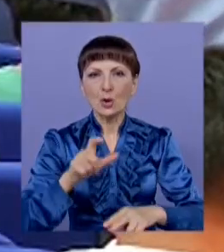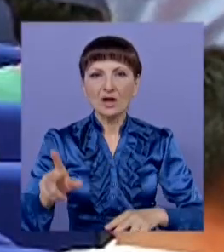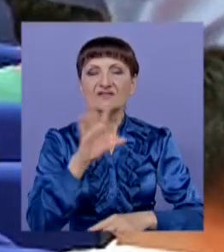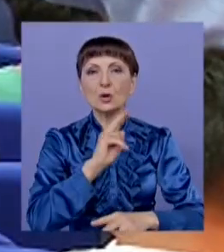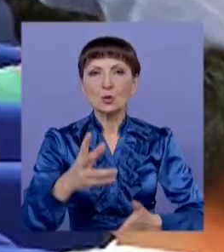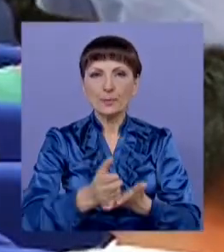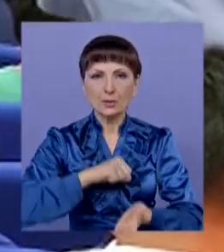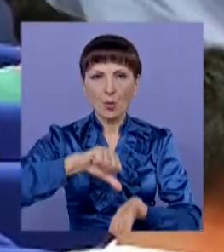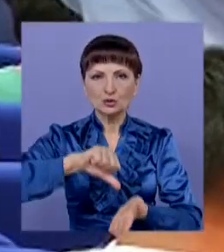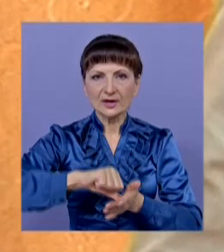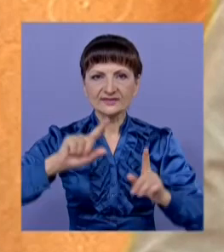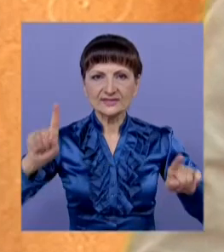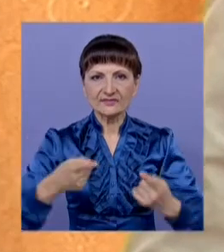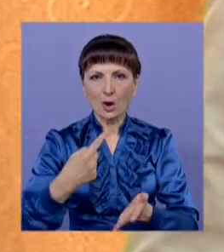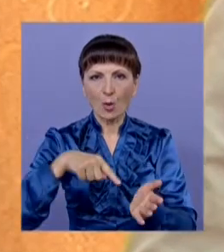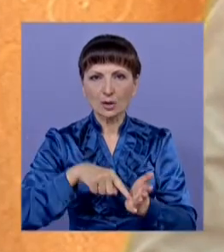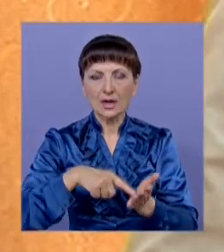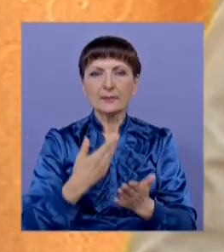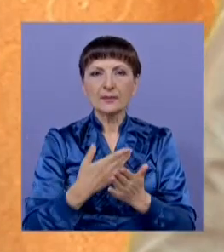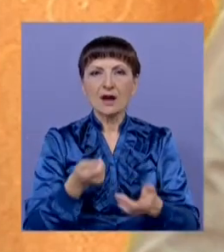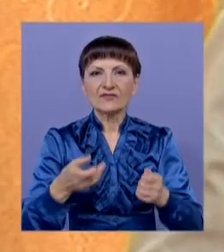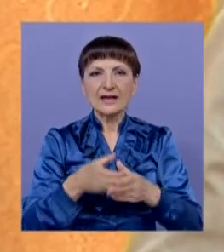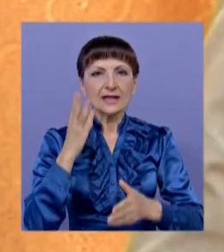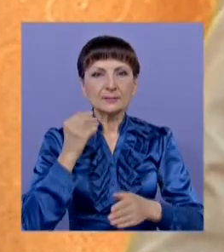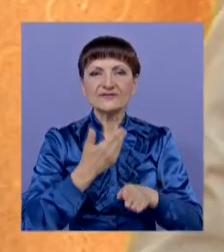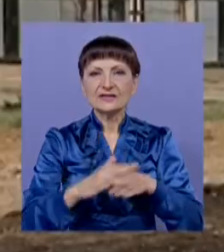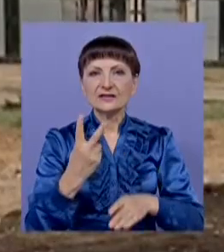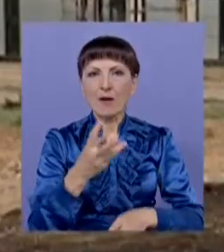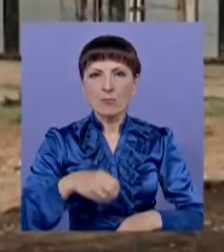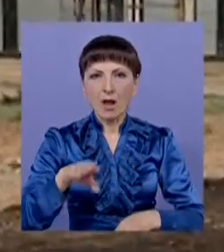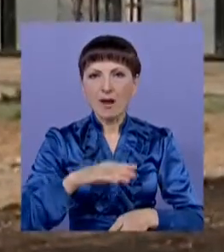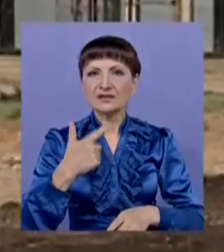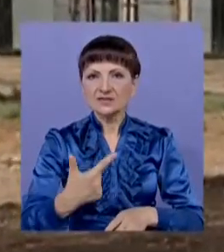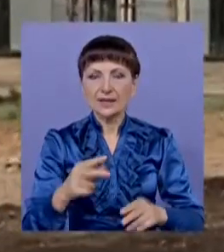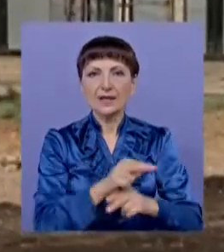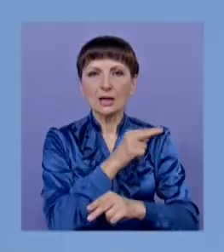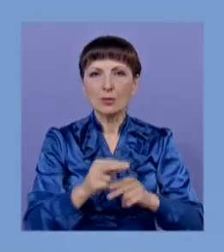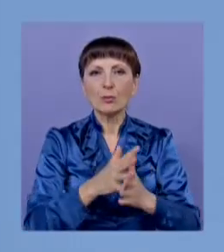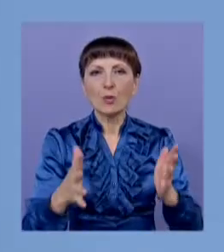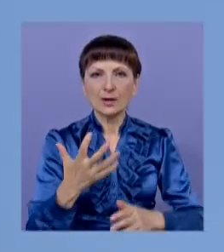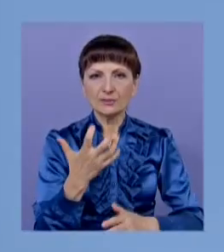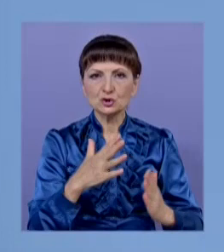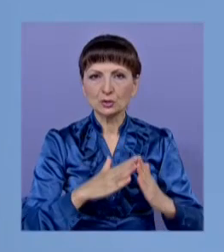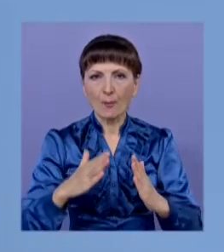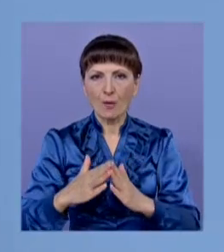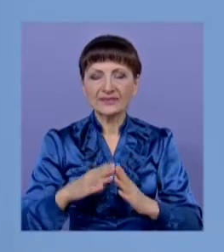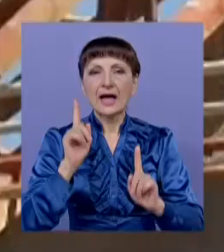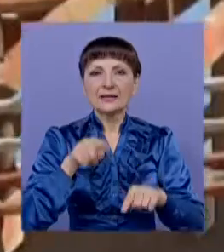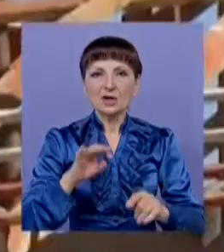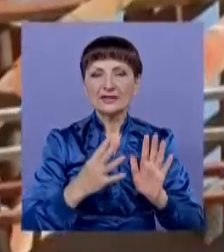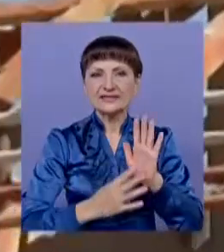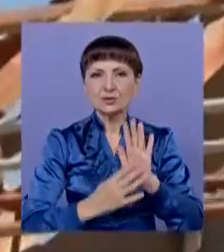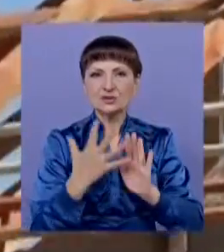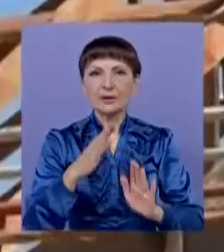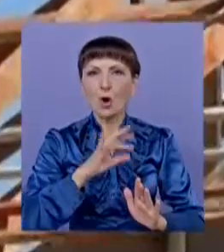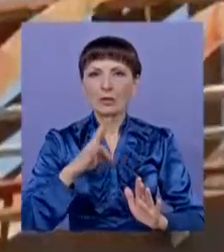принял участие в восстановлении города. К примеру, власти Алматы выделили 2 миллиарда тенге на ремонт более 500 домов, не считая 95